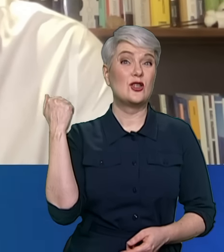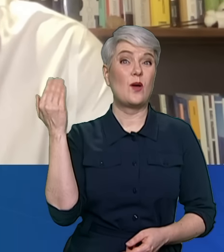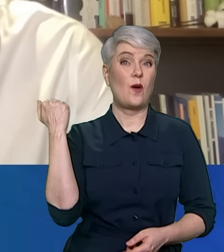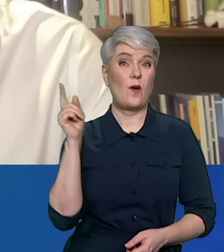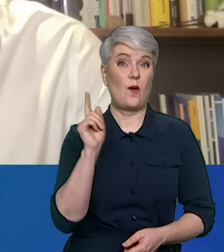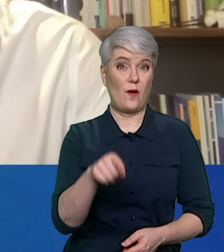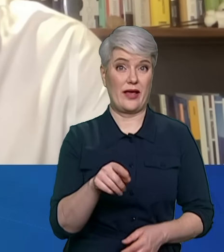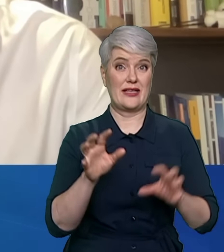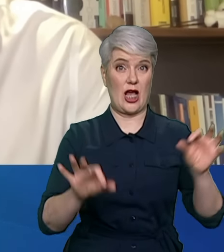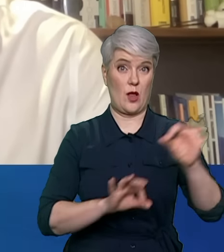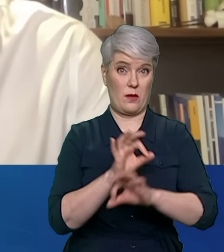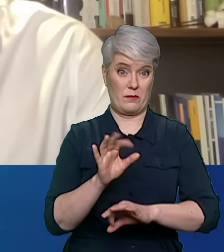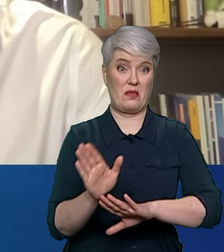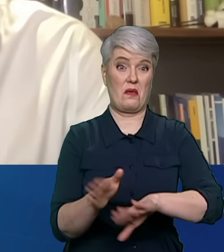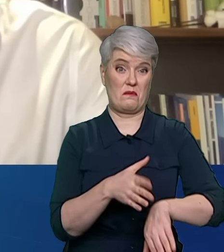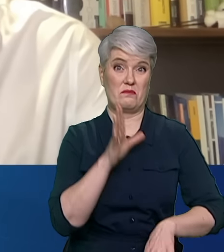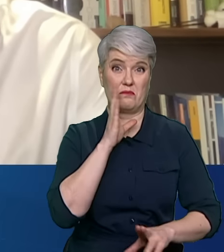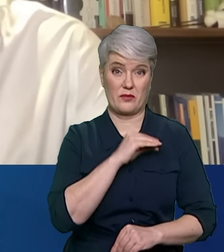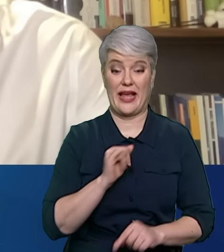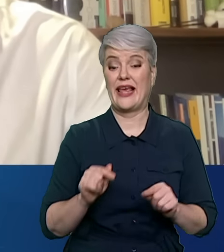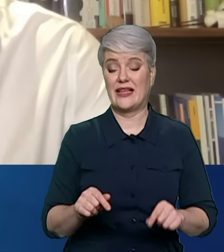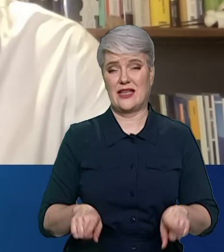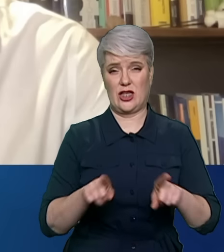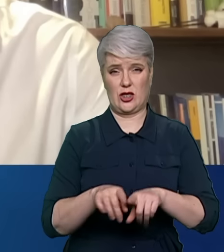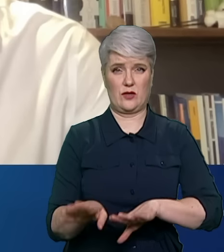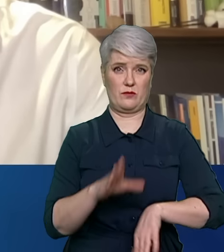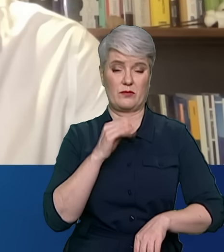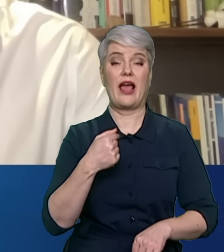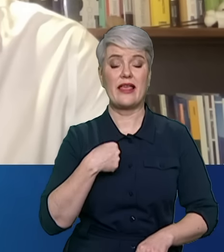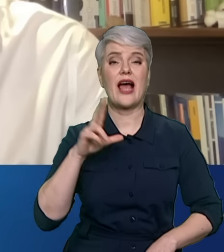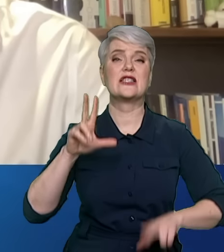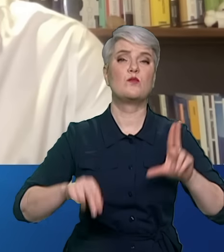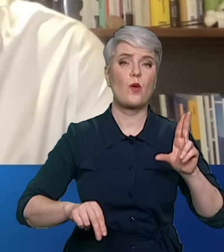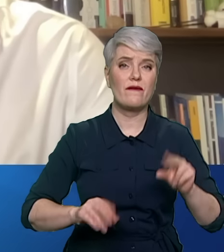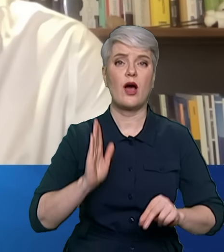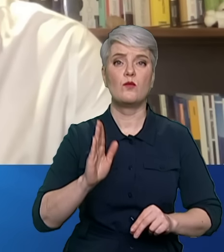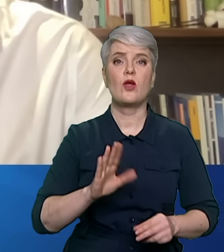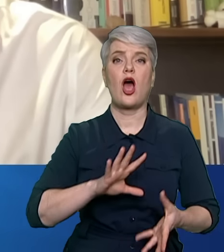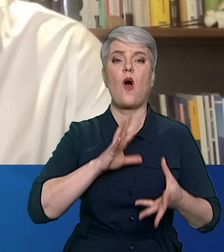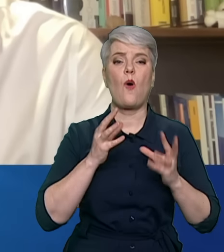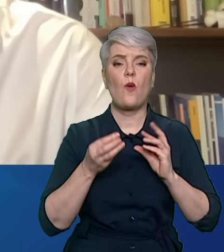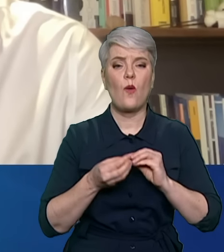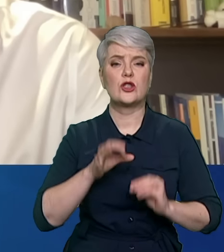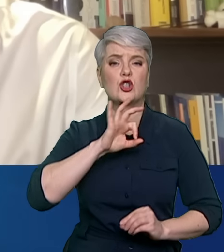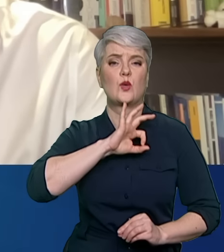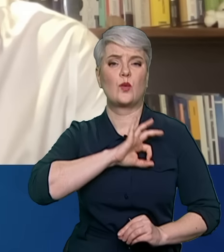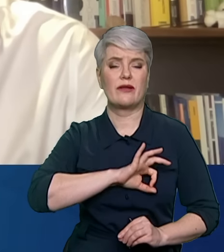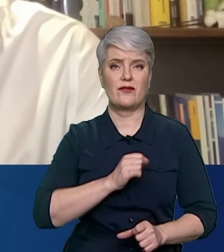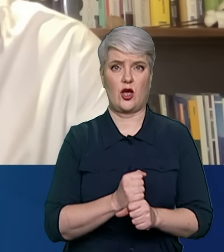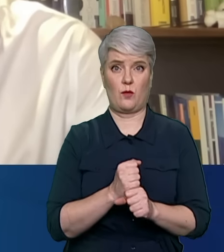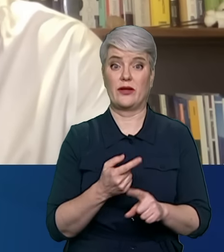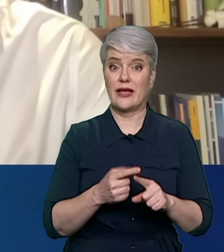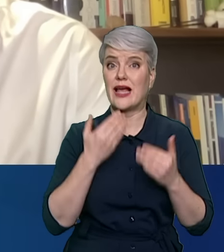прийняли. Тому я сподіваюся, що буде конструктивна робота над цим законопроектом, тому що це запит від наших військових, запит